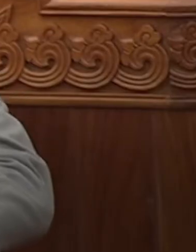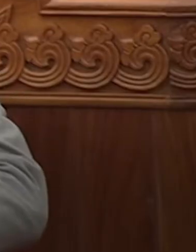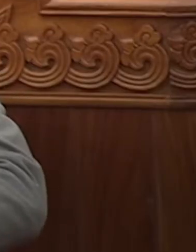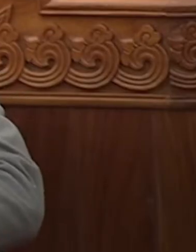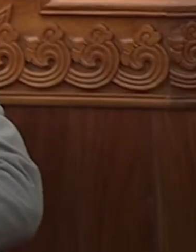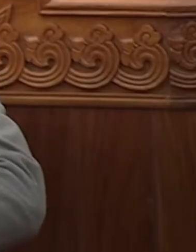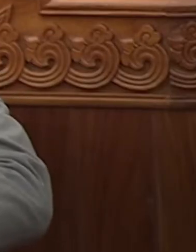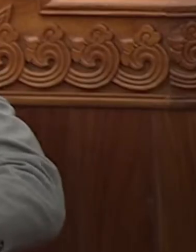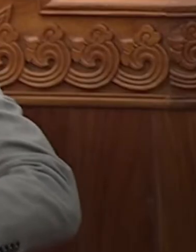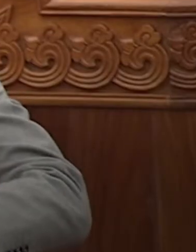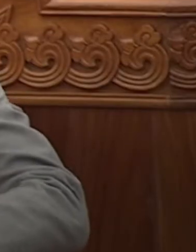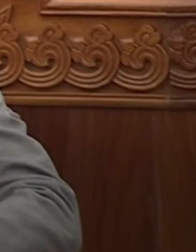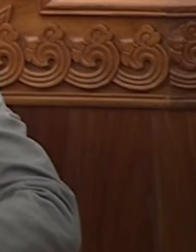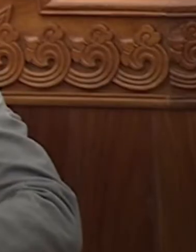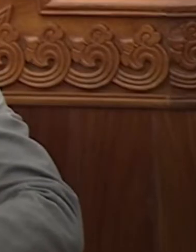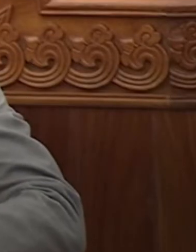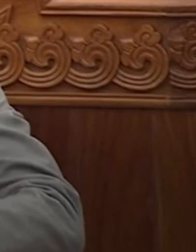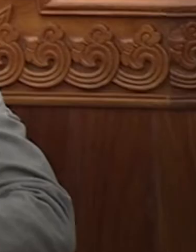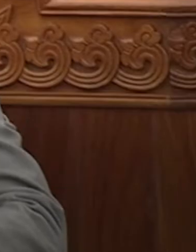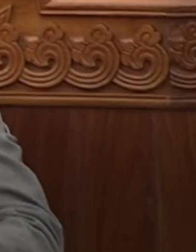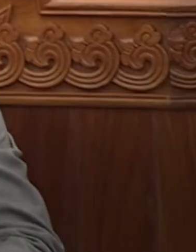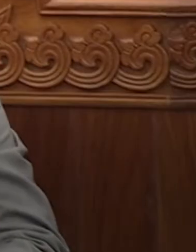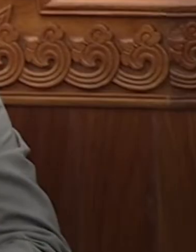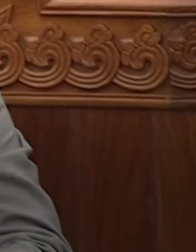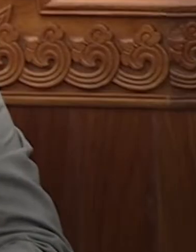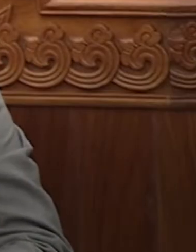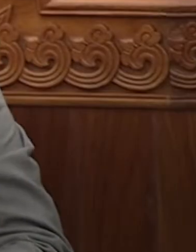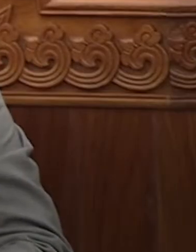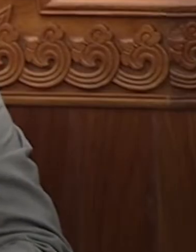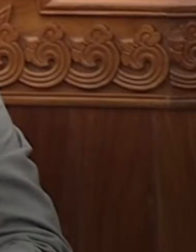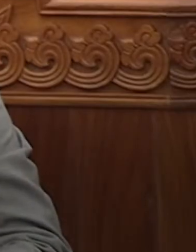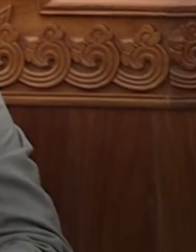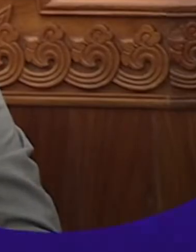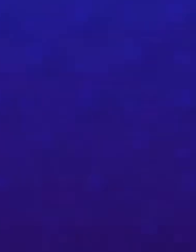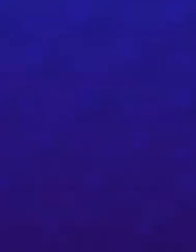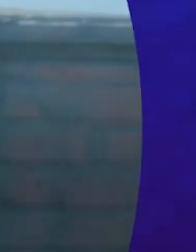Боловсролын тэгш бус байдлыг өөрчлөхгүй гэвэл боловсролын хуулийг татна гэлээ.